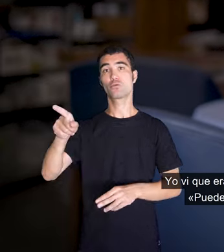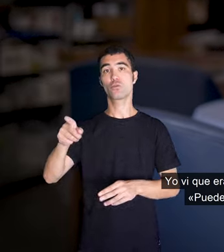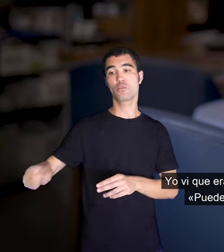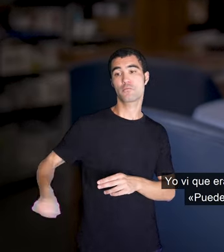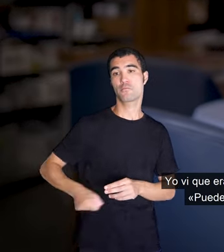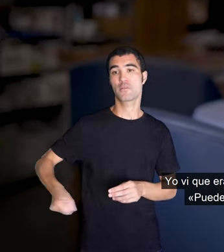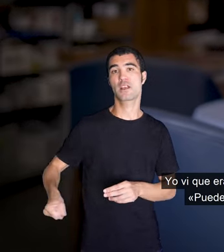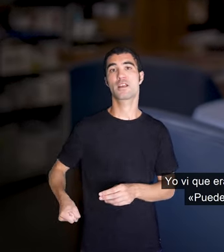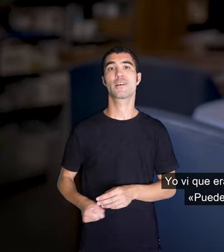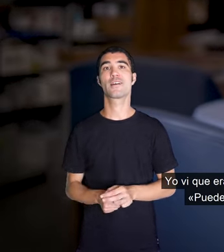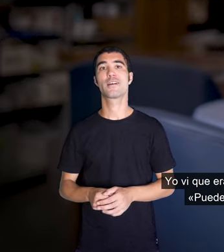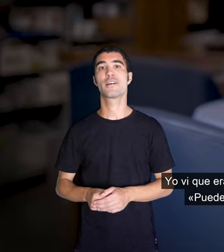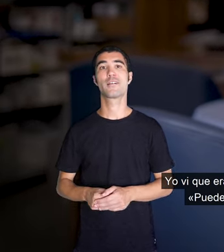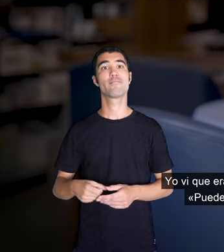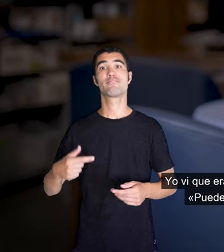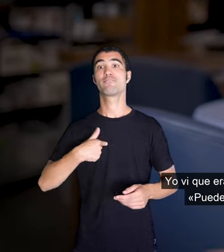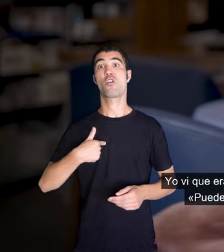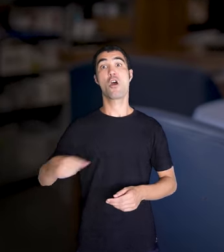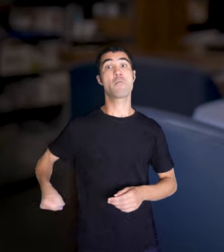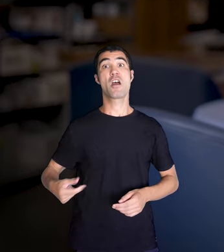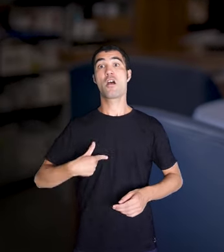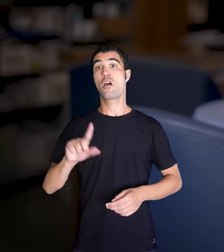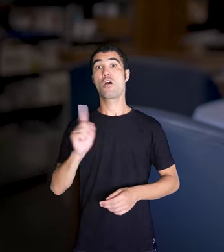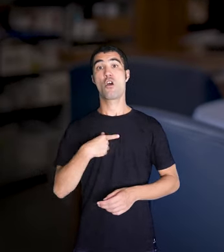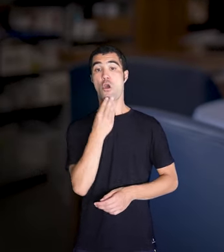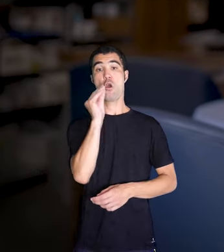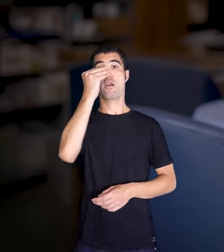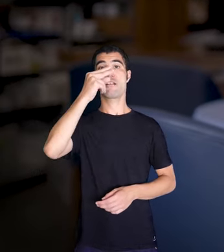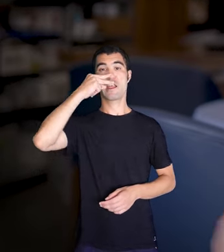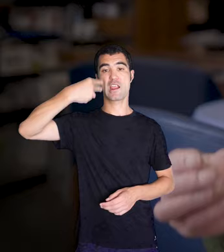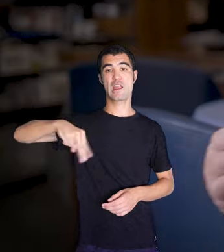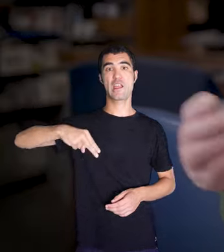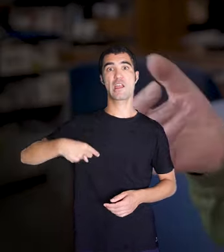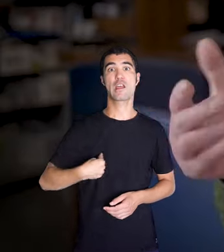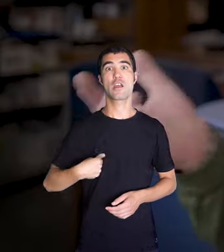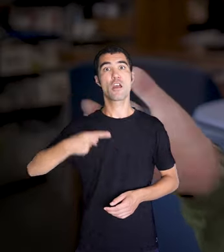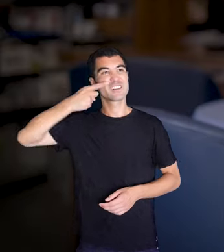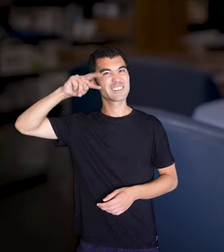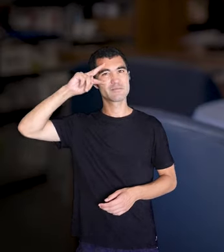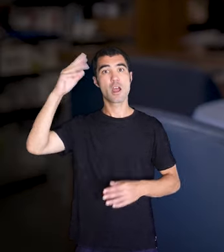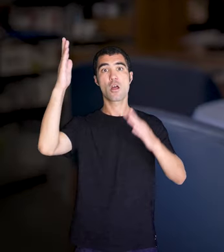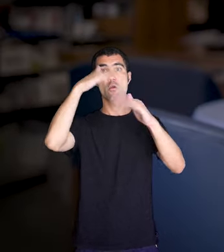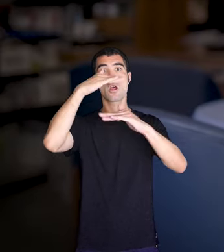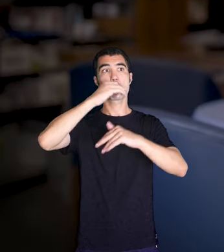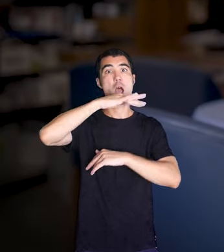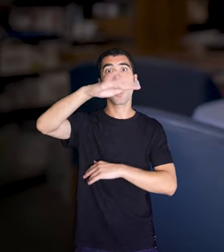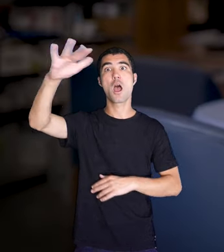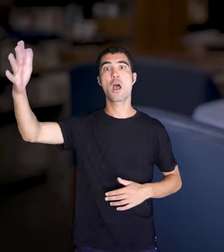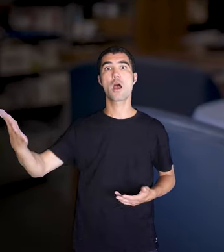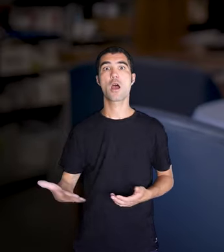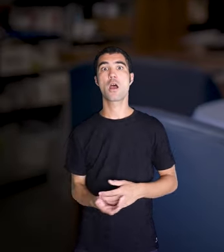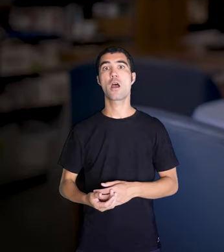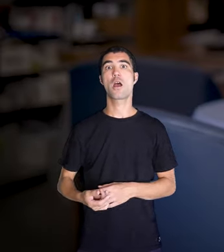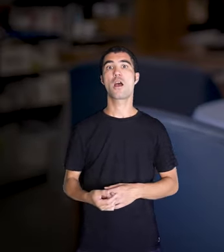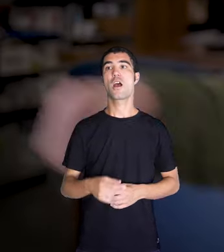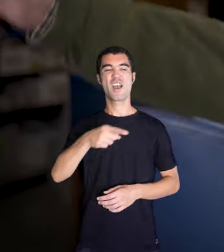dic no. Dic, mentre ell que tenc jo no em posen estimó, jo era un jovenot, no tenia experiència en la mà. I se'n